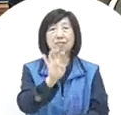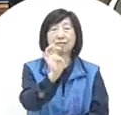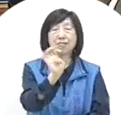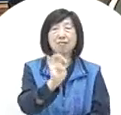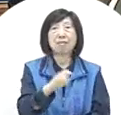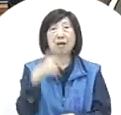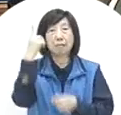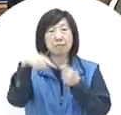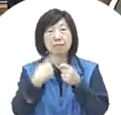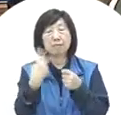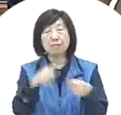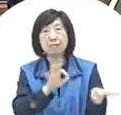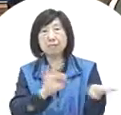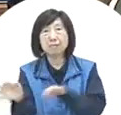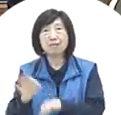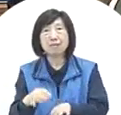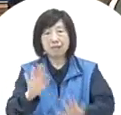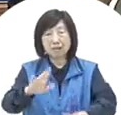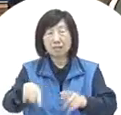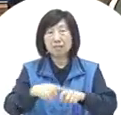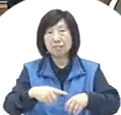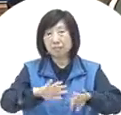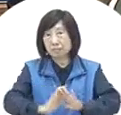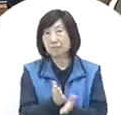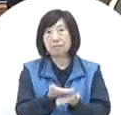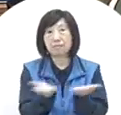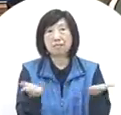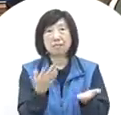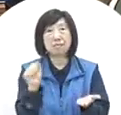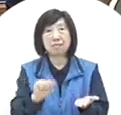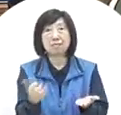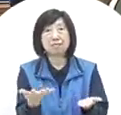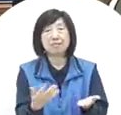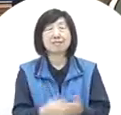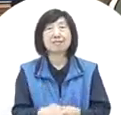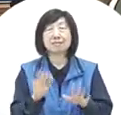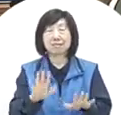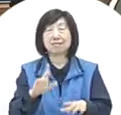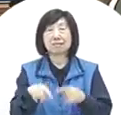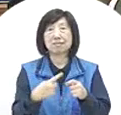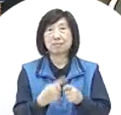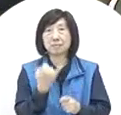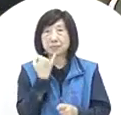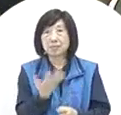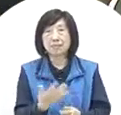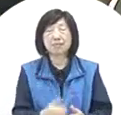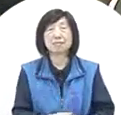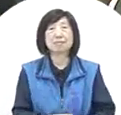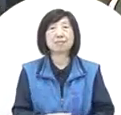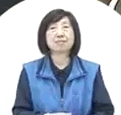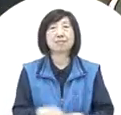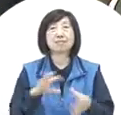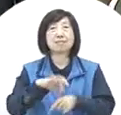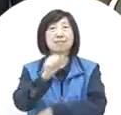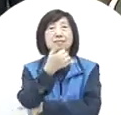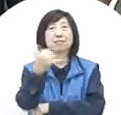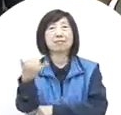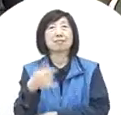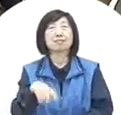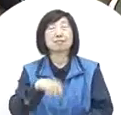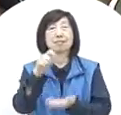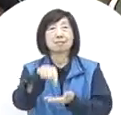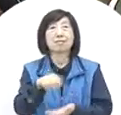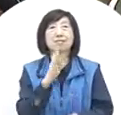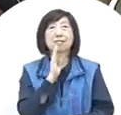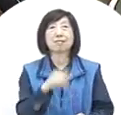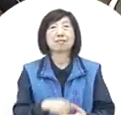助吗？不能从今年开始补助吗？今年补助。 这样子哈，因为议员的所说的建议款呢，大部分